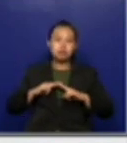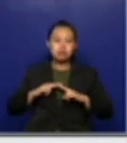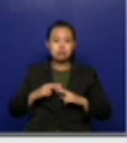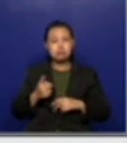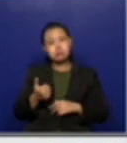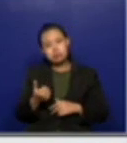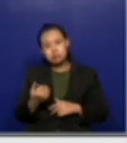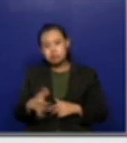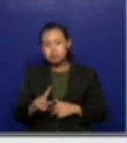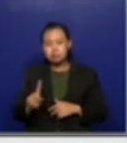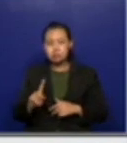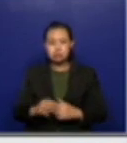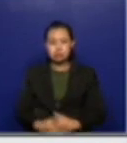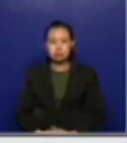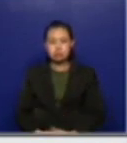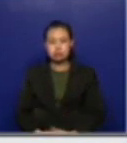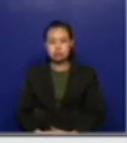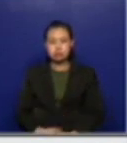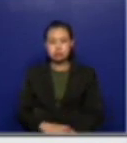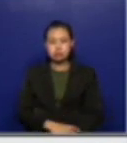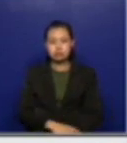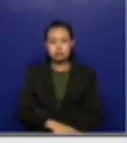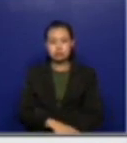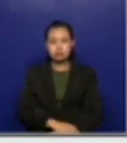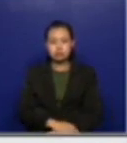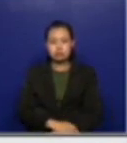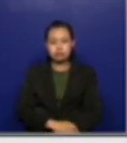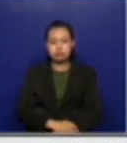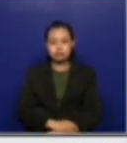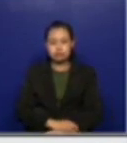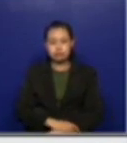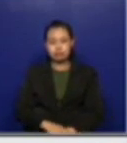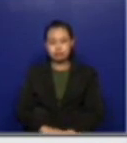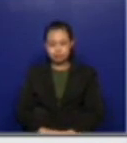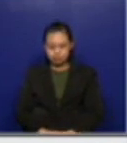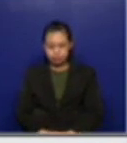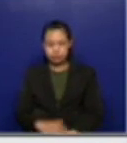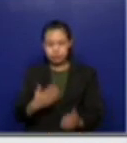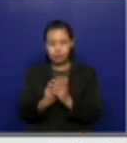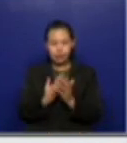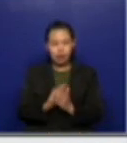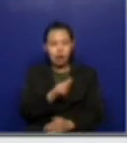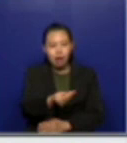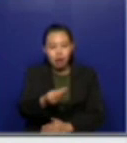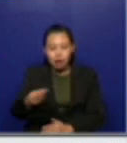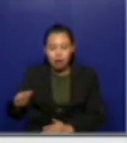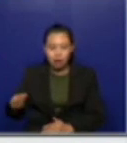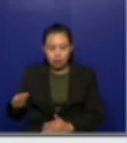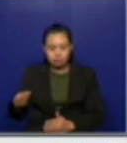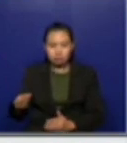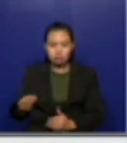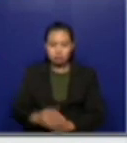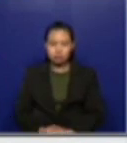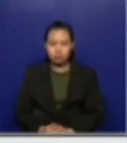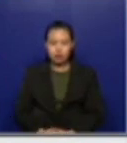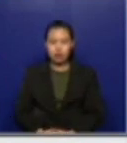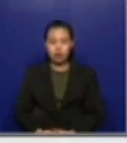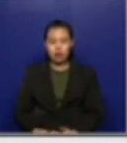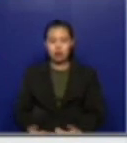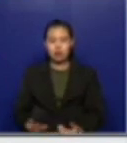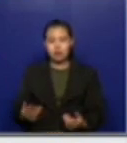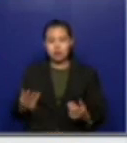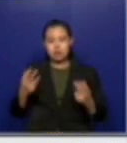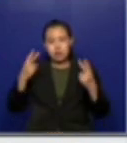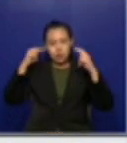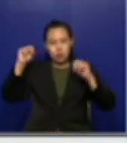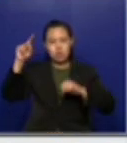ารพครับท่านดูนะฮะท่านจะเอาเงินไปแจกเขาล่าสุดที่เมื่อกี้ท่านนายกบอกว่ายังไม่แจกหรอกโอ้ยผ